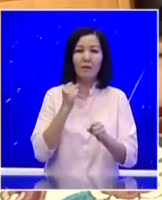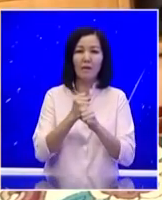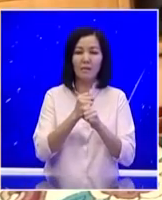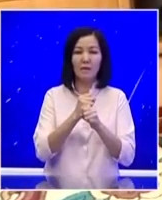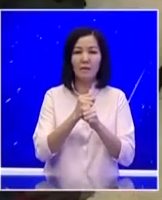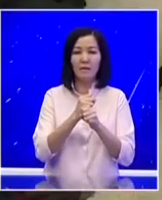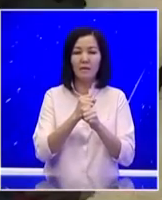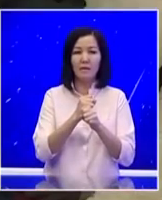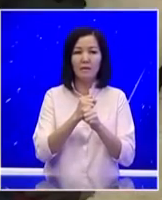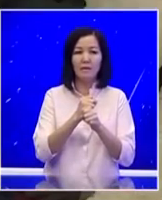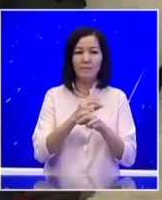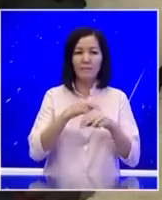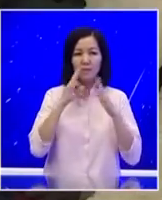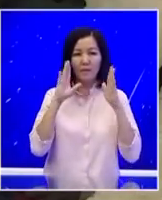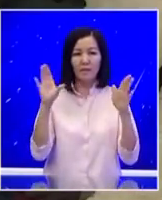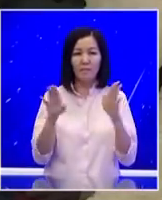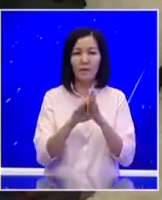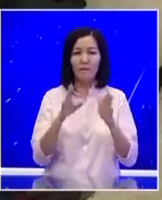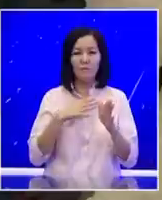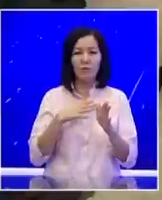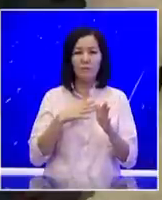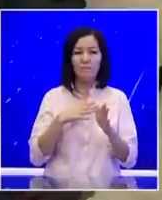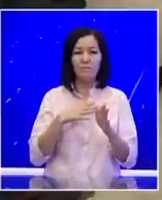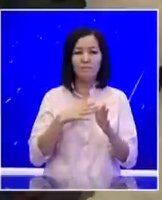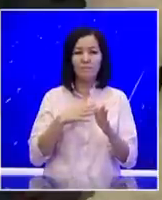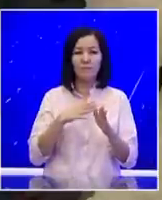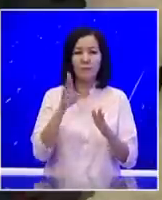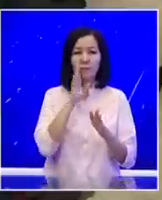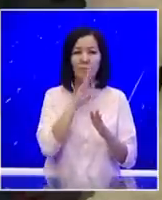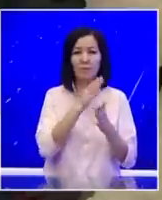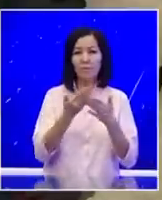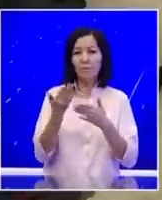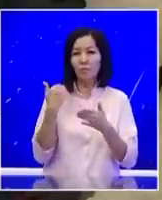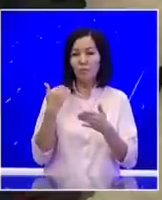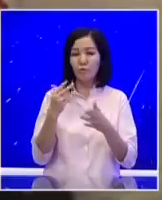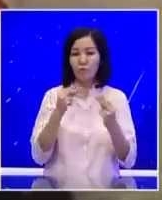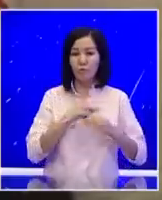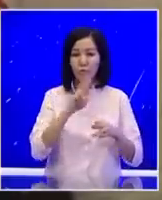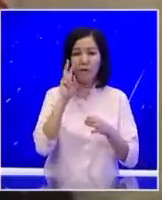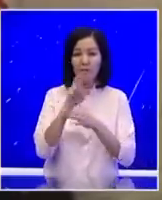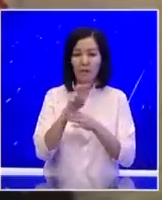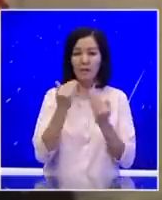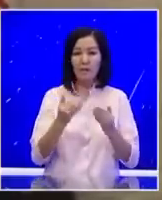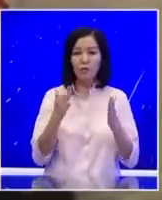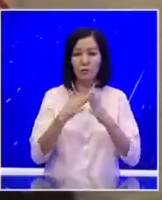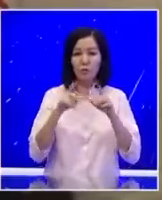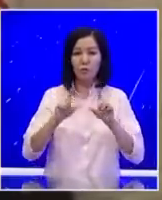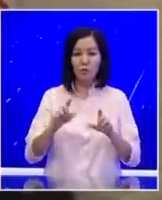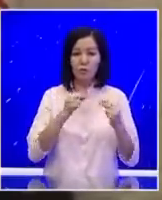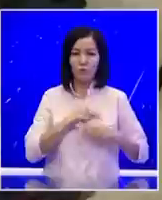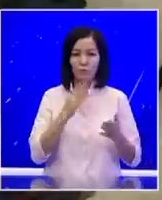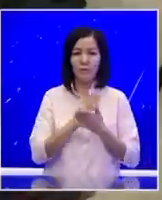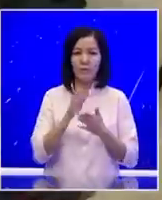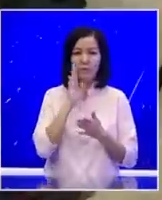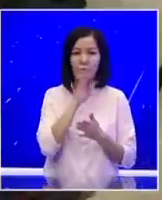сақтап отыр. Менің мамам бұрында жұмысқа баратын. Ол қазір үйде жұмыс істейді. Біз